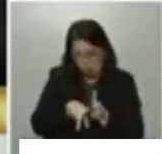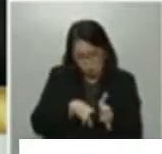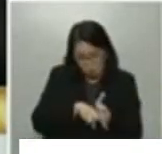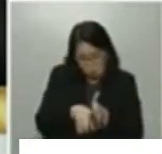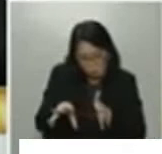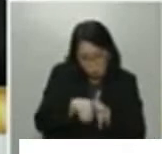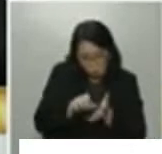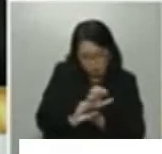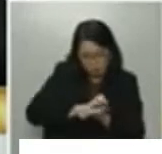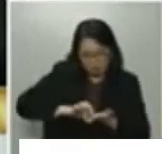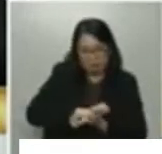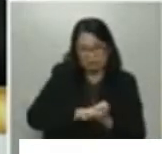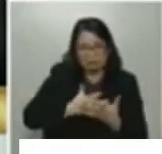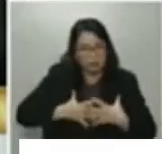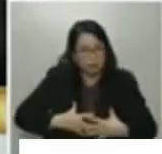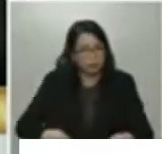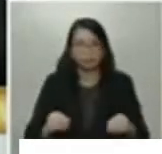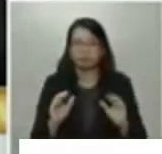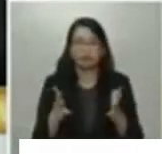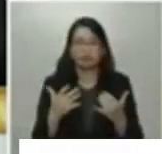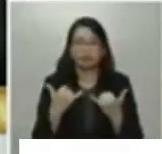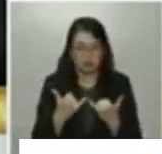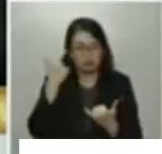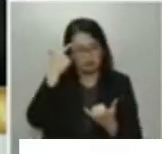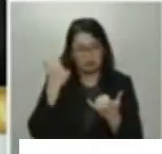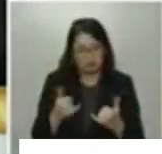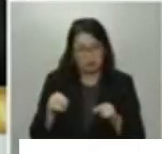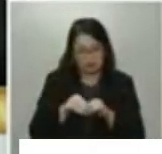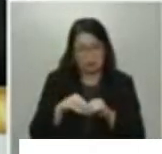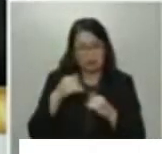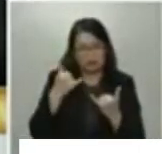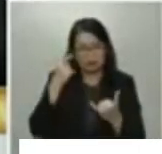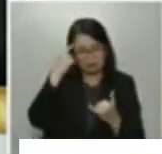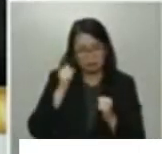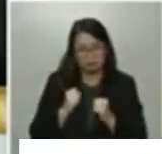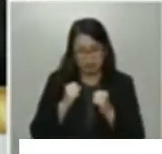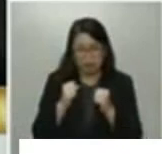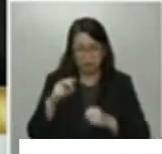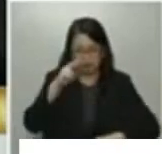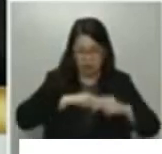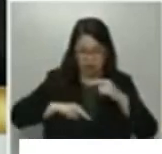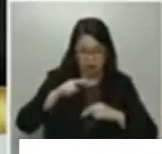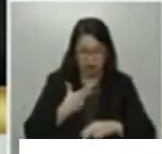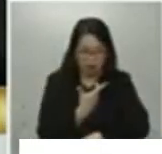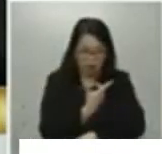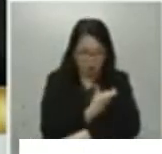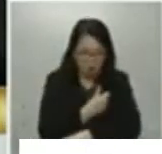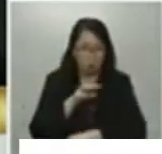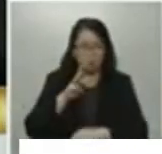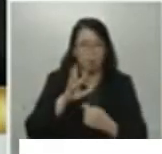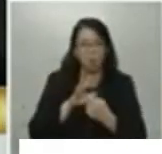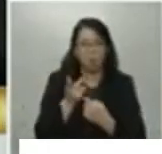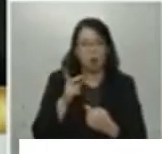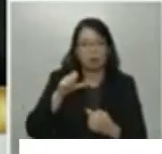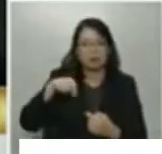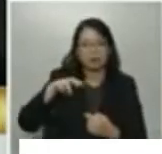2เดือน3เดือนก็ตามเชื่อว่าจะยังไม่มียาฆ่าเชื้อไวรัสตัวนี้วัคซีนครับภายใน